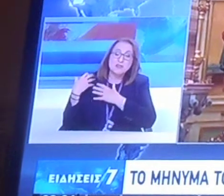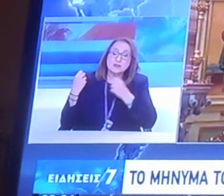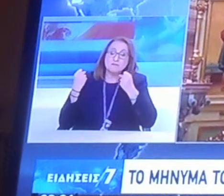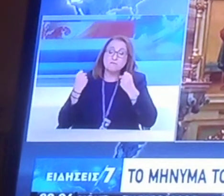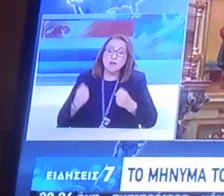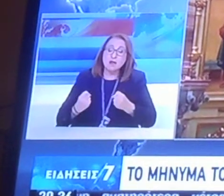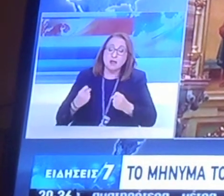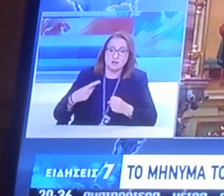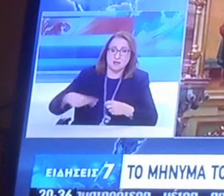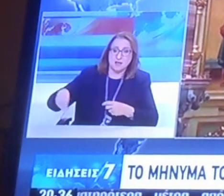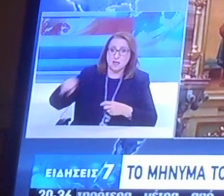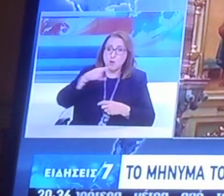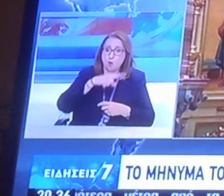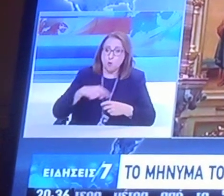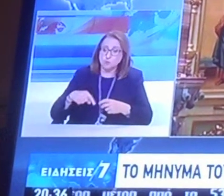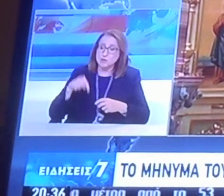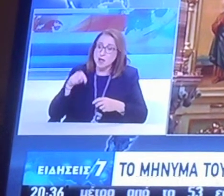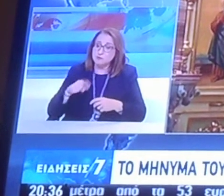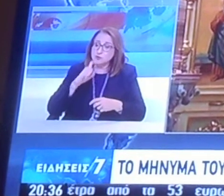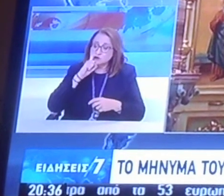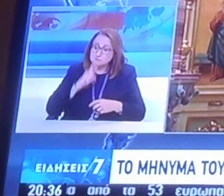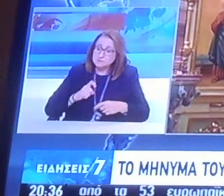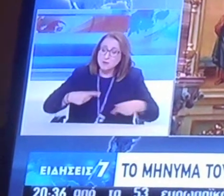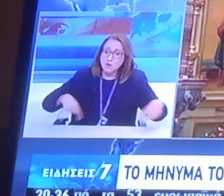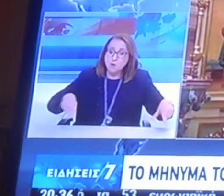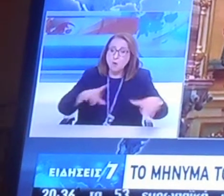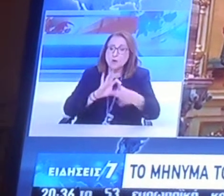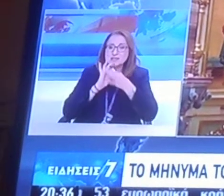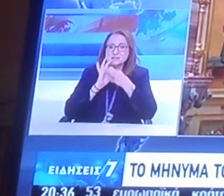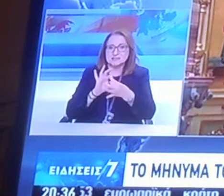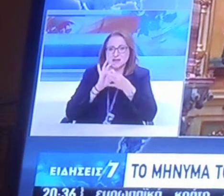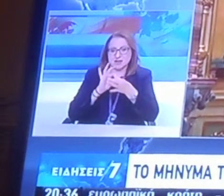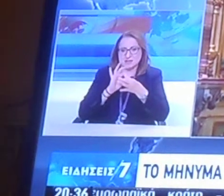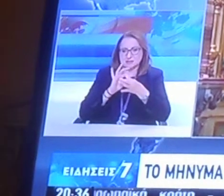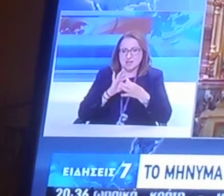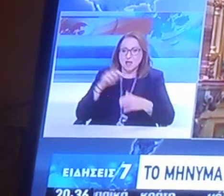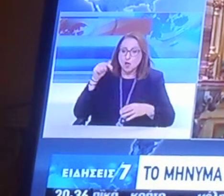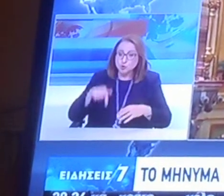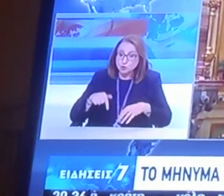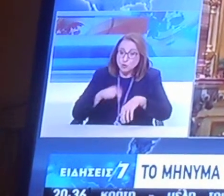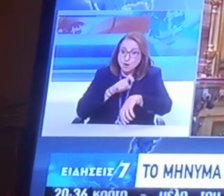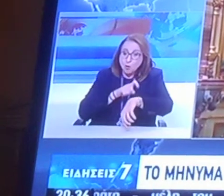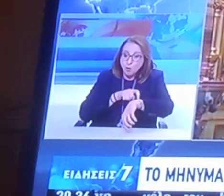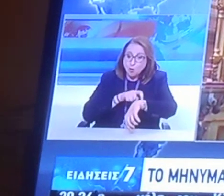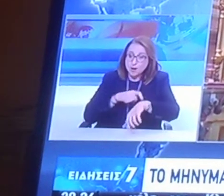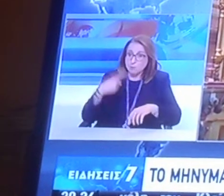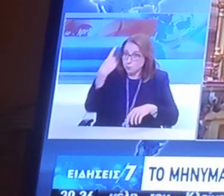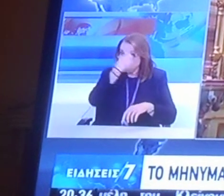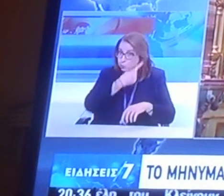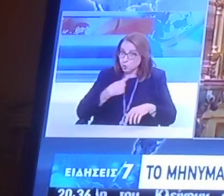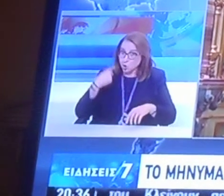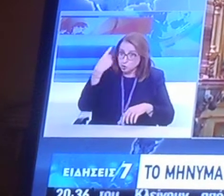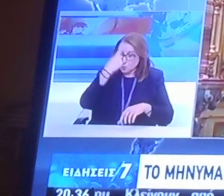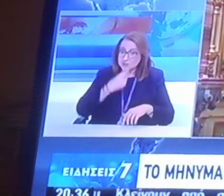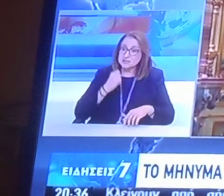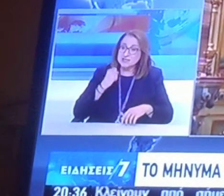απαιτεί απαραίτητα τη συνεργασία όλων μας. Είναι ώρα προσωπικής και κοινωνικής